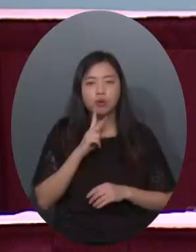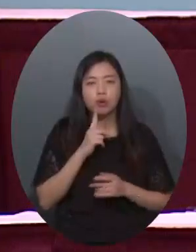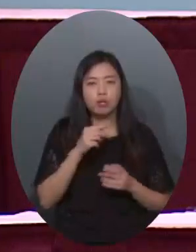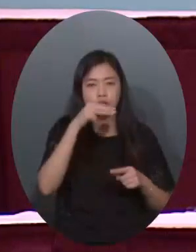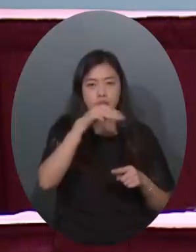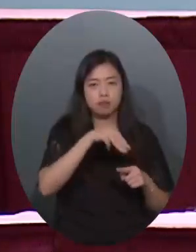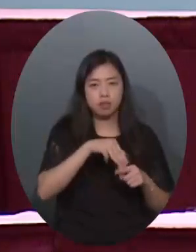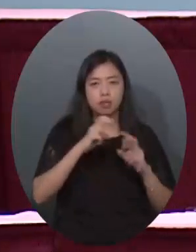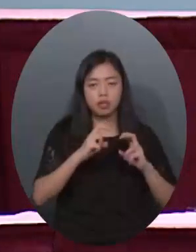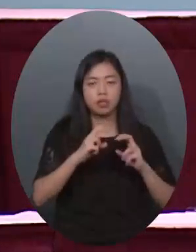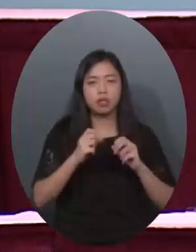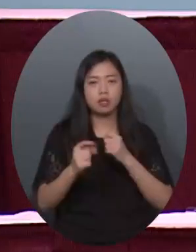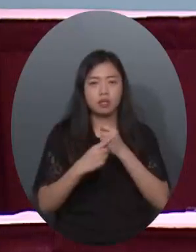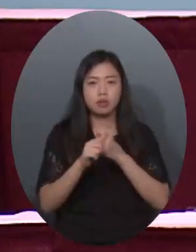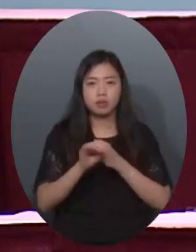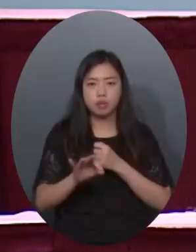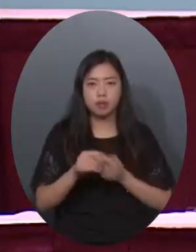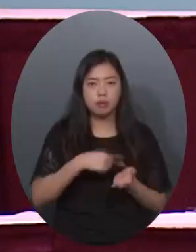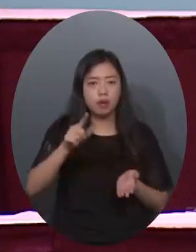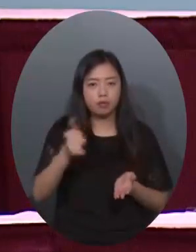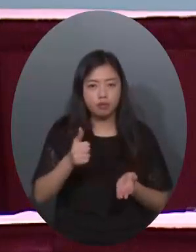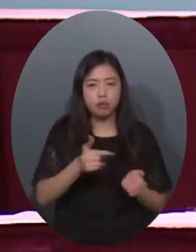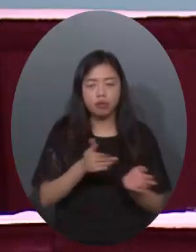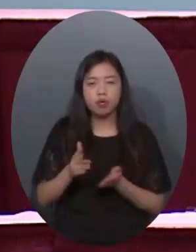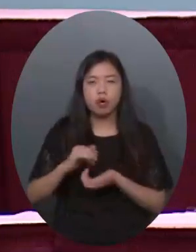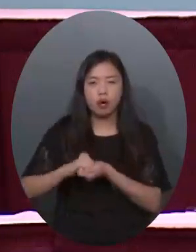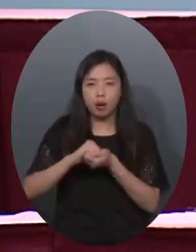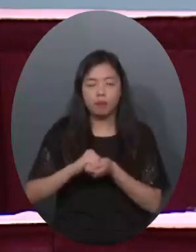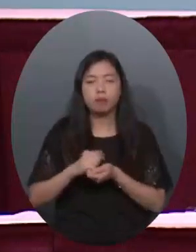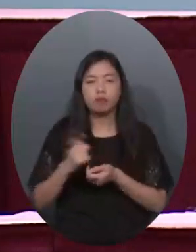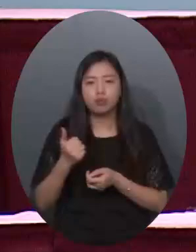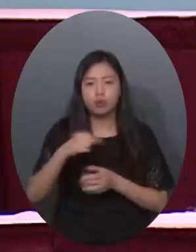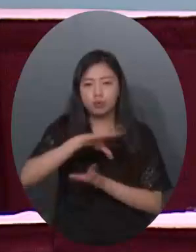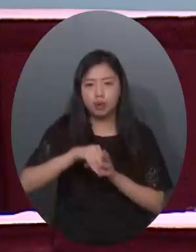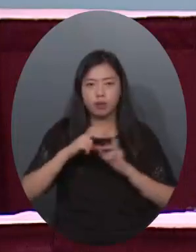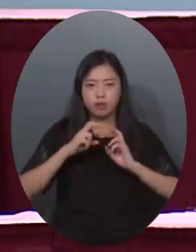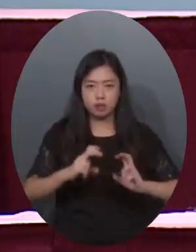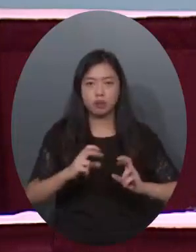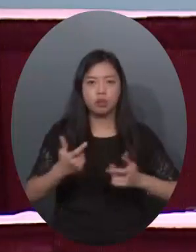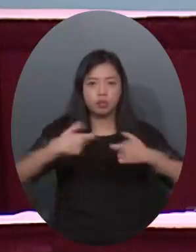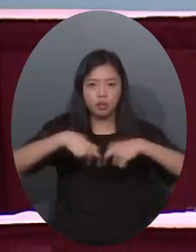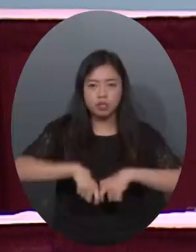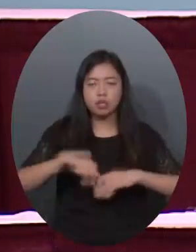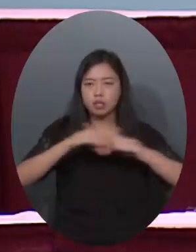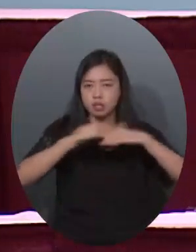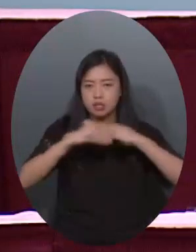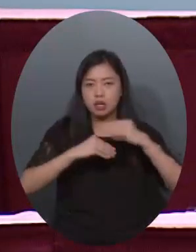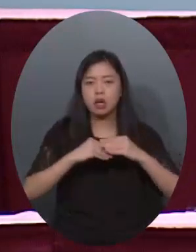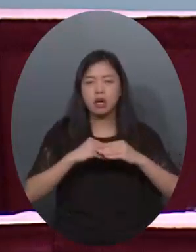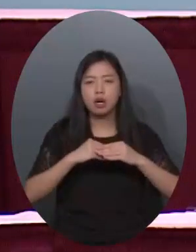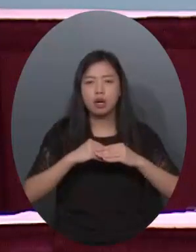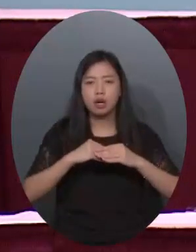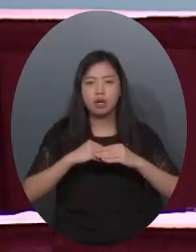地鐵13號線公私合營項目，涵蓋鐵路投資、建設及竣工後為